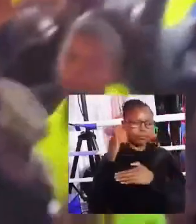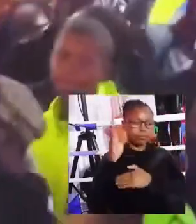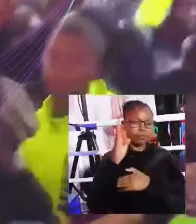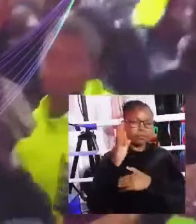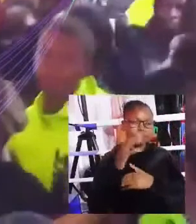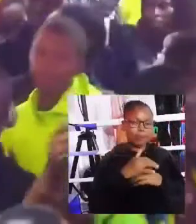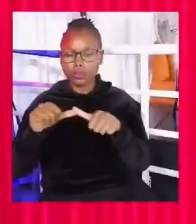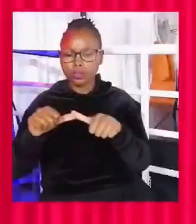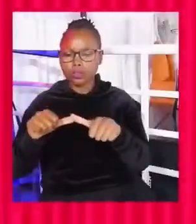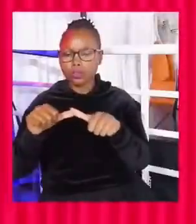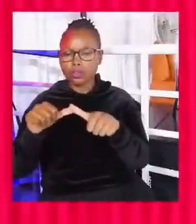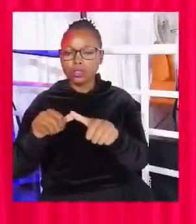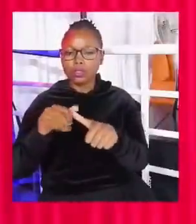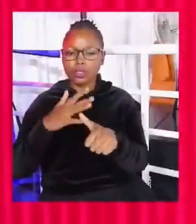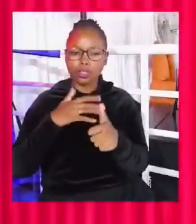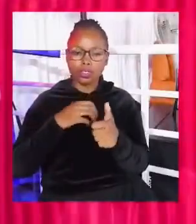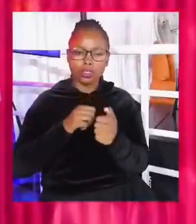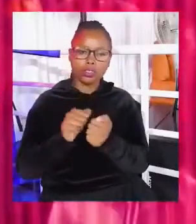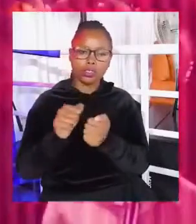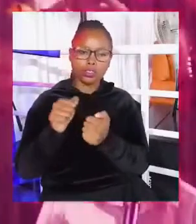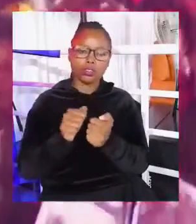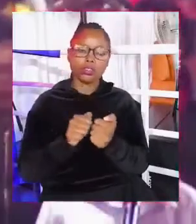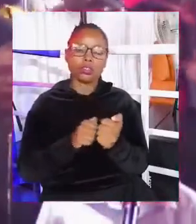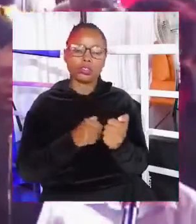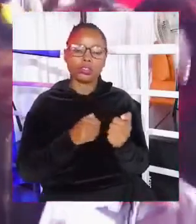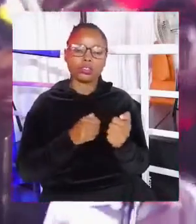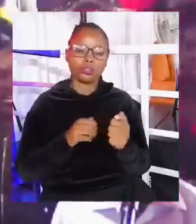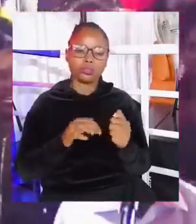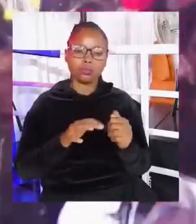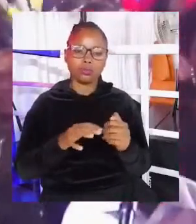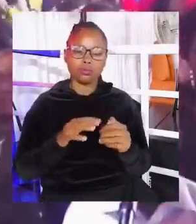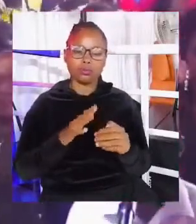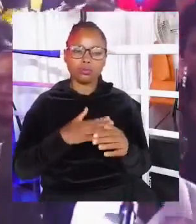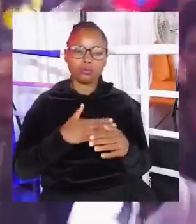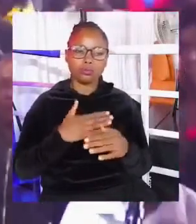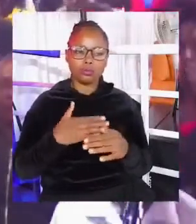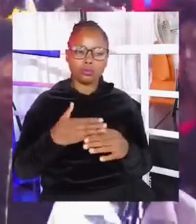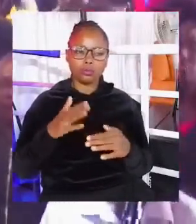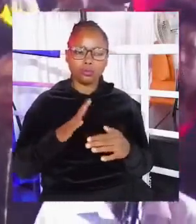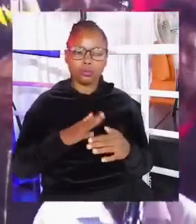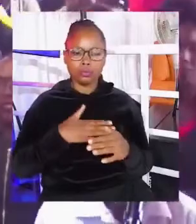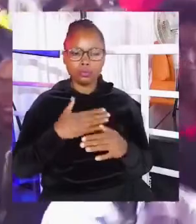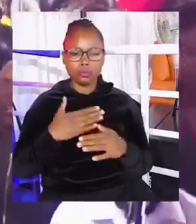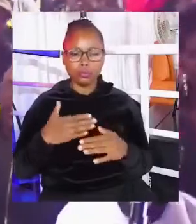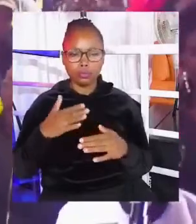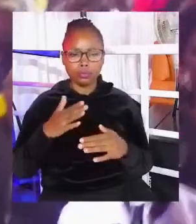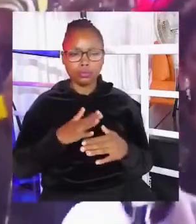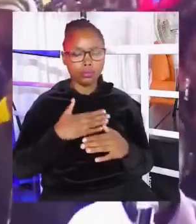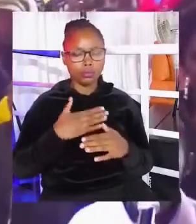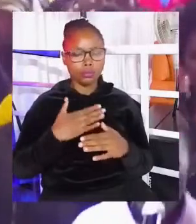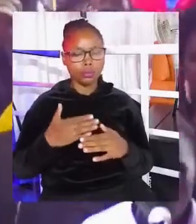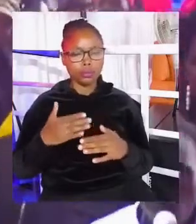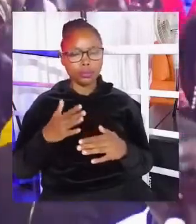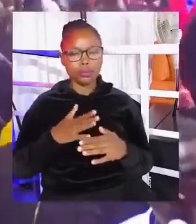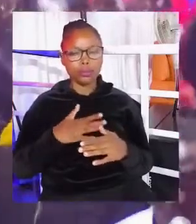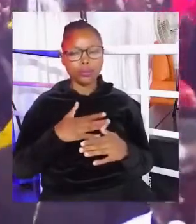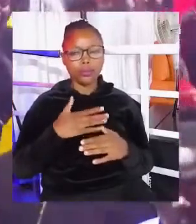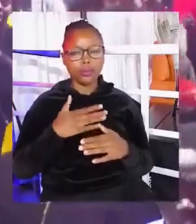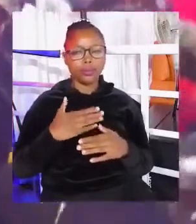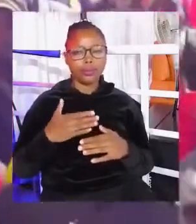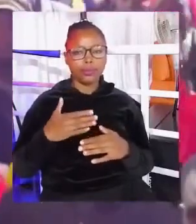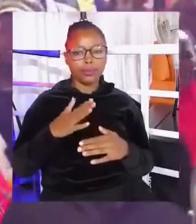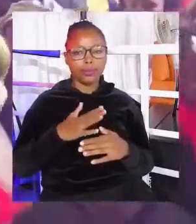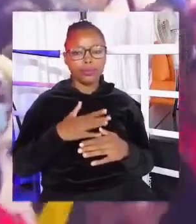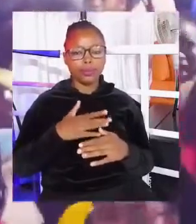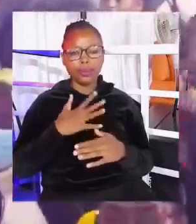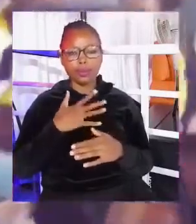na kunenehia Matera muho Yeunjo haga motoro Paoho tine